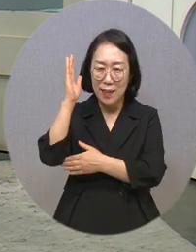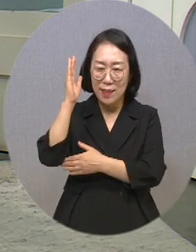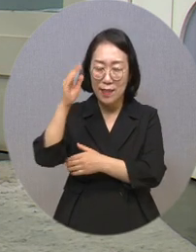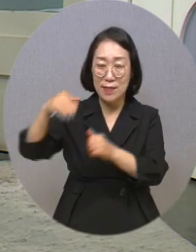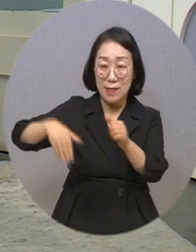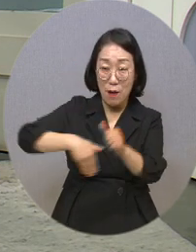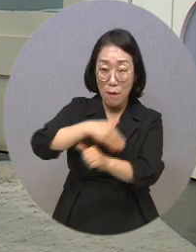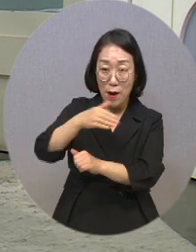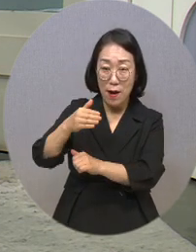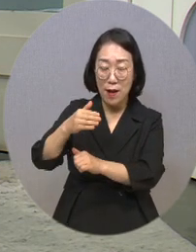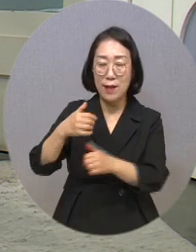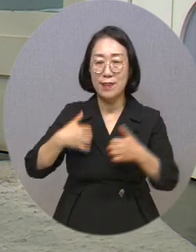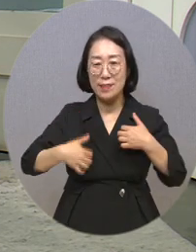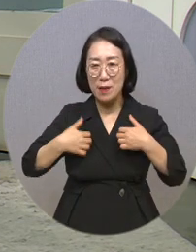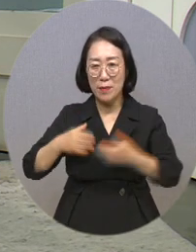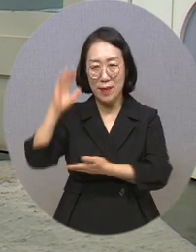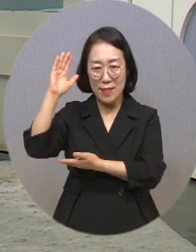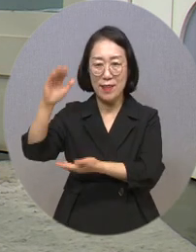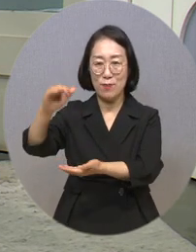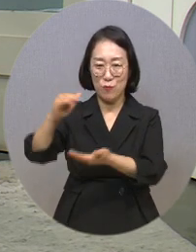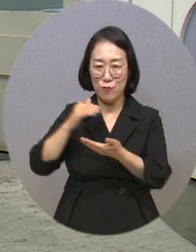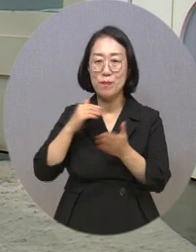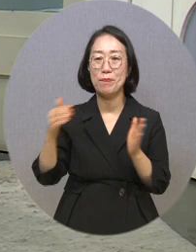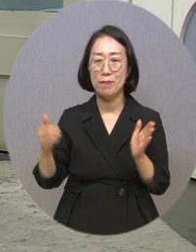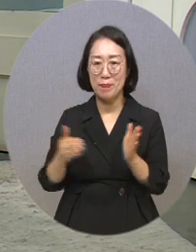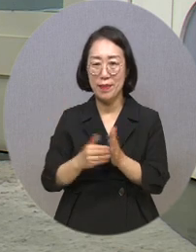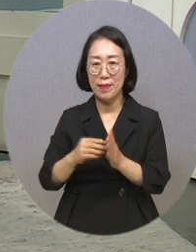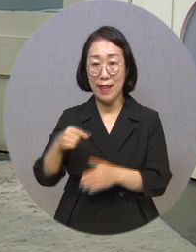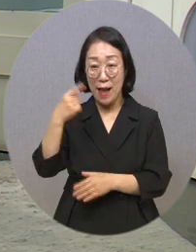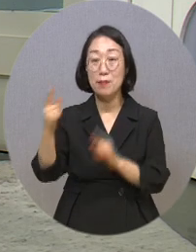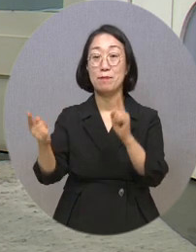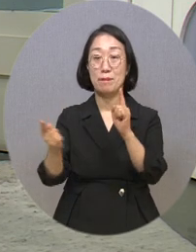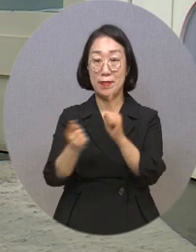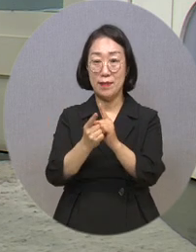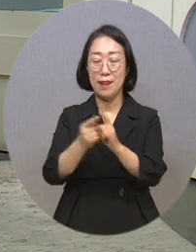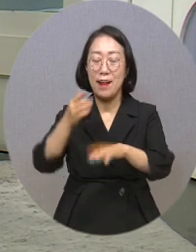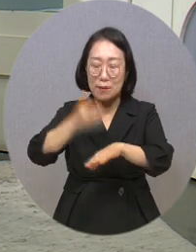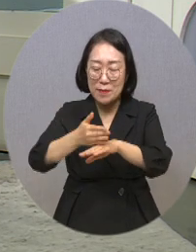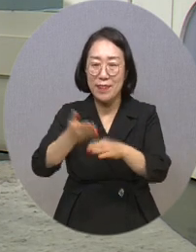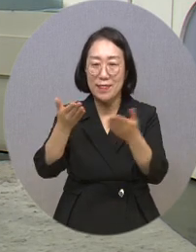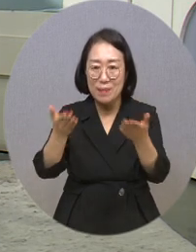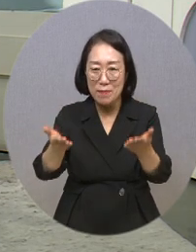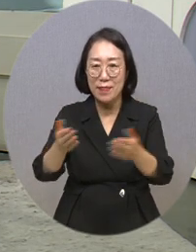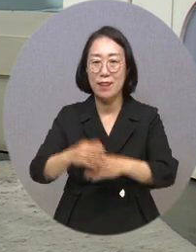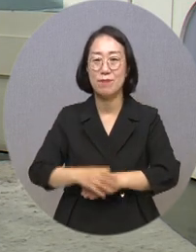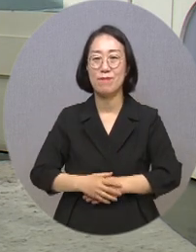대해서 재미있는 얘기를 들어봤습니다. 다음 시간에 뵙겠습니다. 감사합니다.